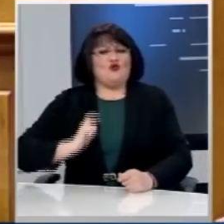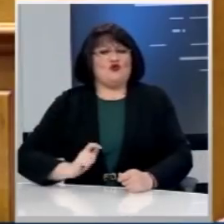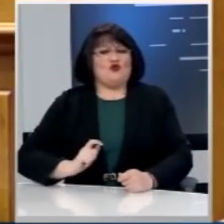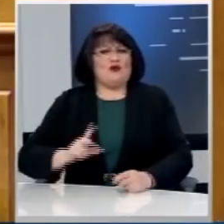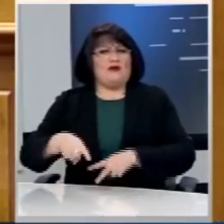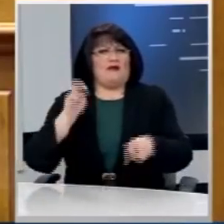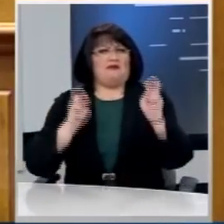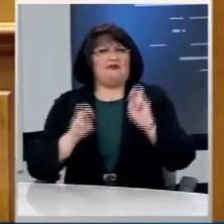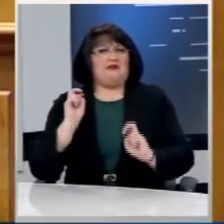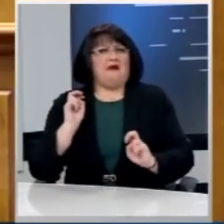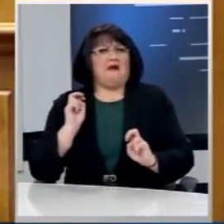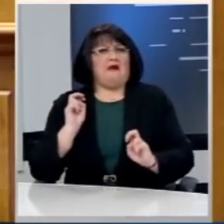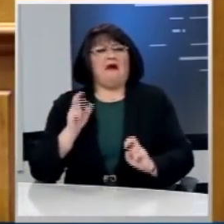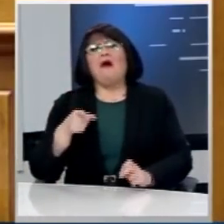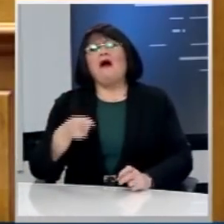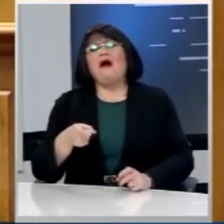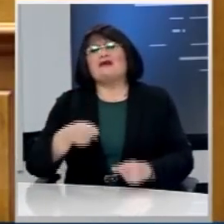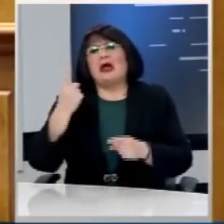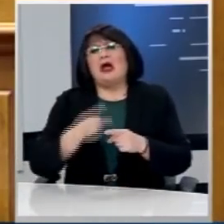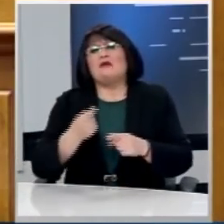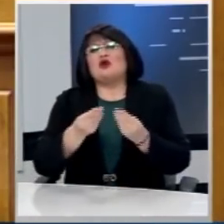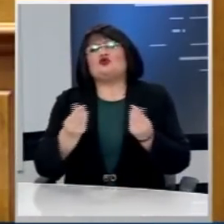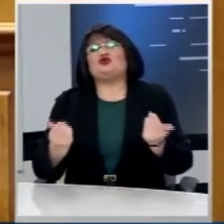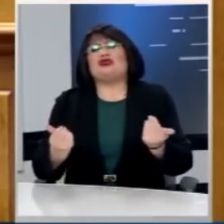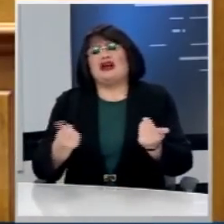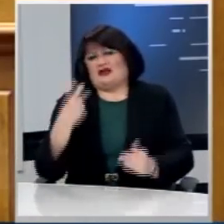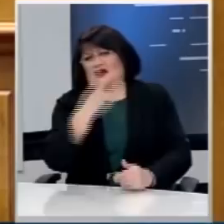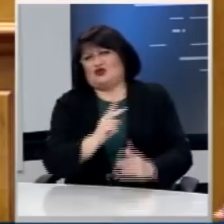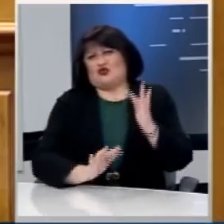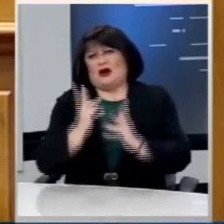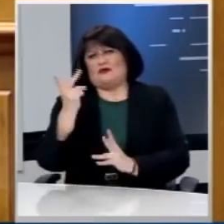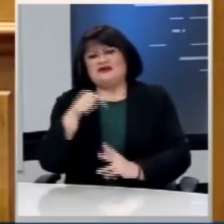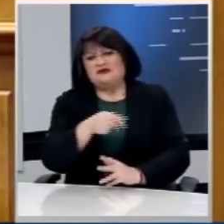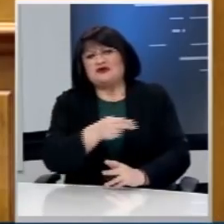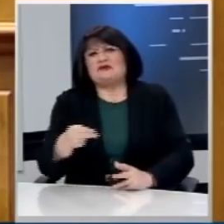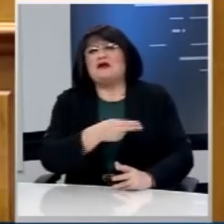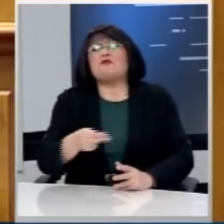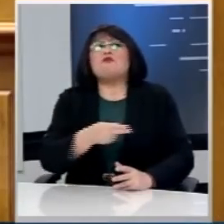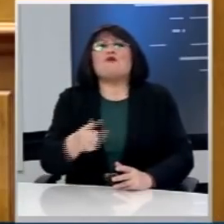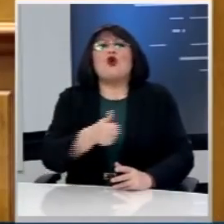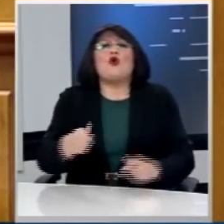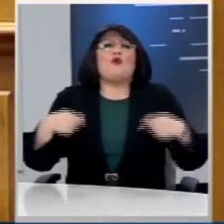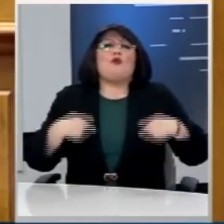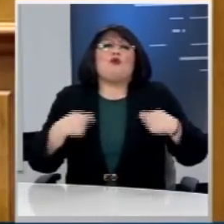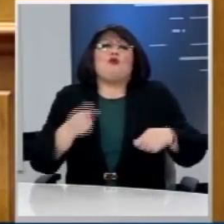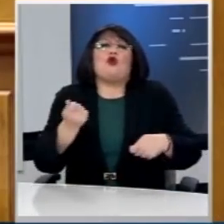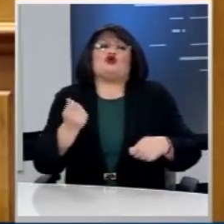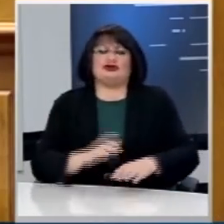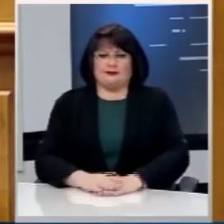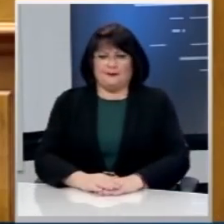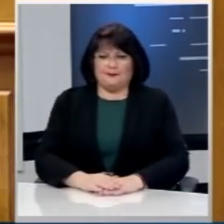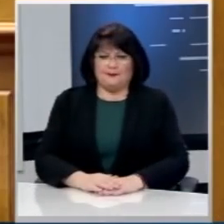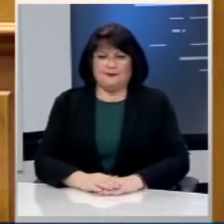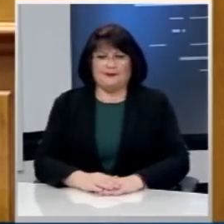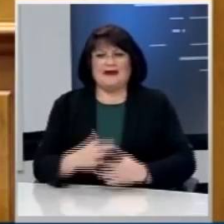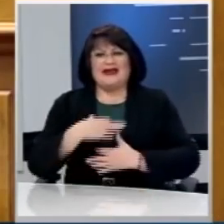Αυτή άλλωστε είναι η απλή ταξική ουσία της ανάπτυξής σας. Και εδώ δεν μπορούμε να μην σχολιάσουμε την προκλητική αναφορά